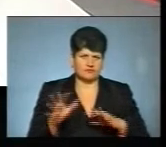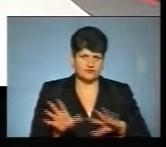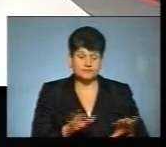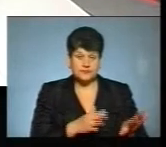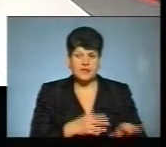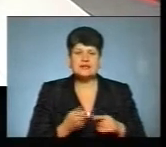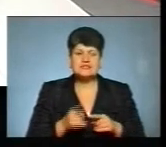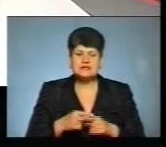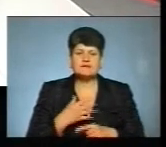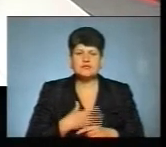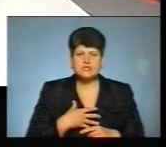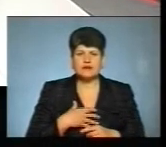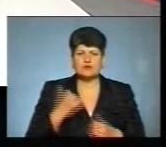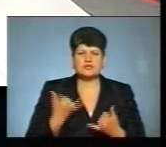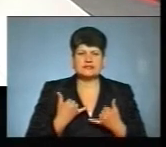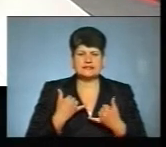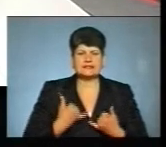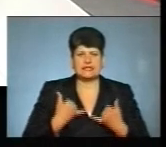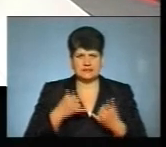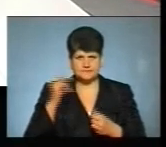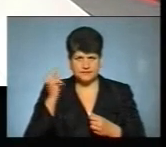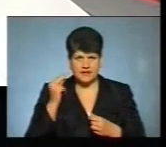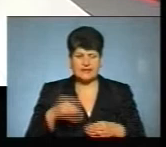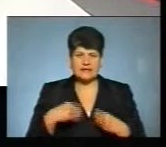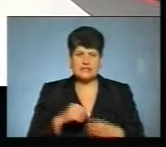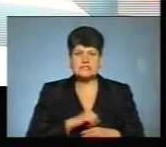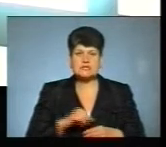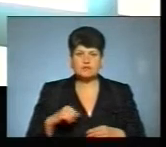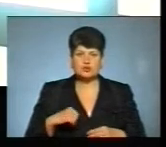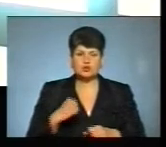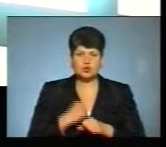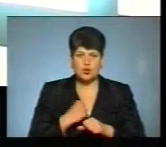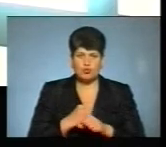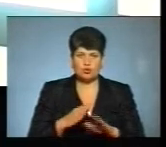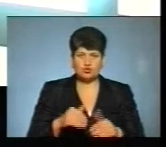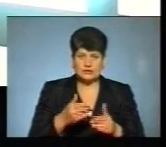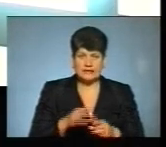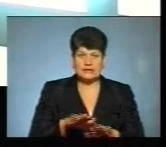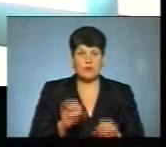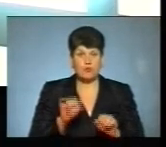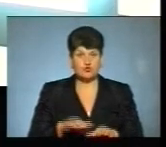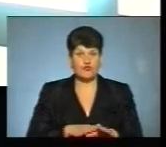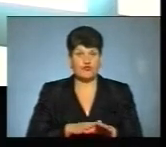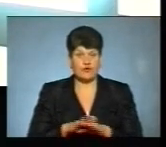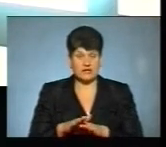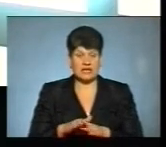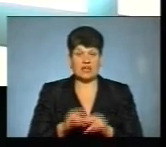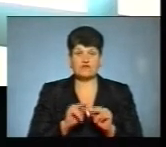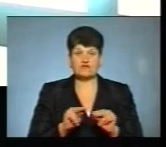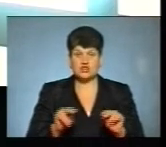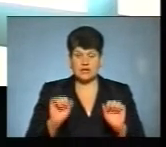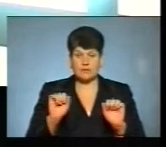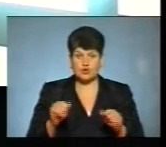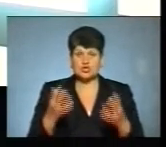для закріплення і дійсно дати невелику самостійну роботу, яку діти можуть виконати. І вчитель може ще,